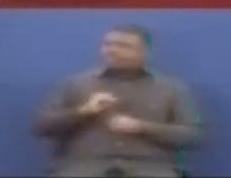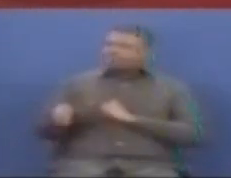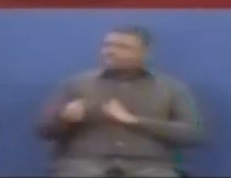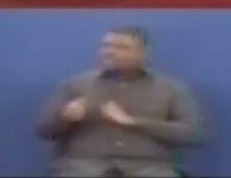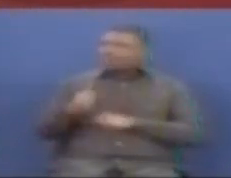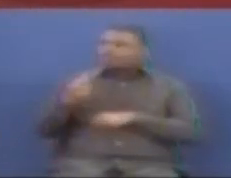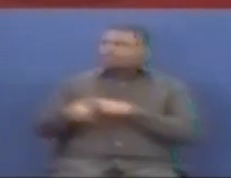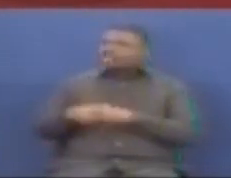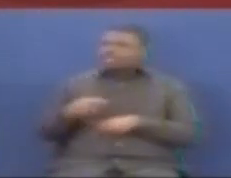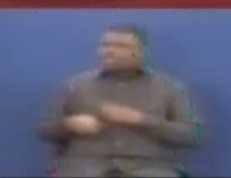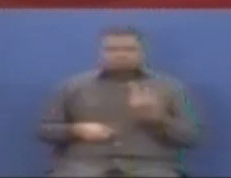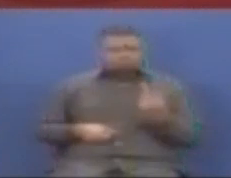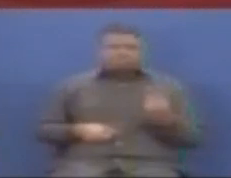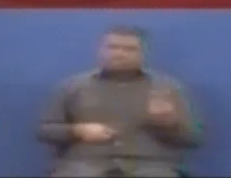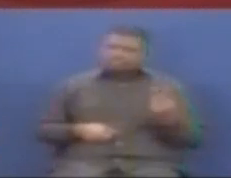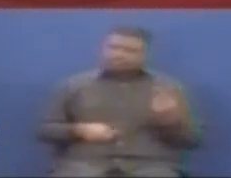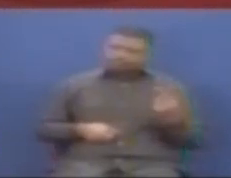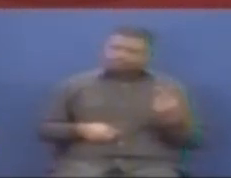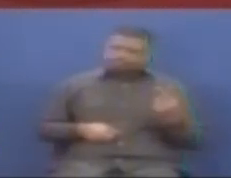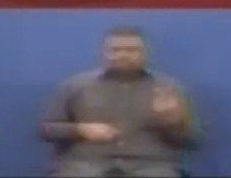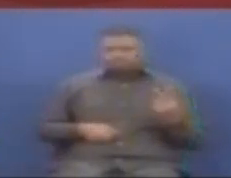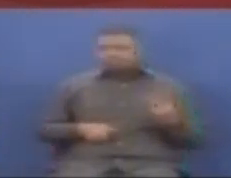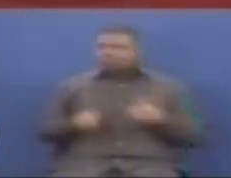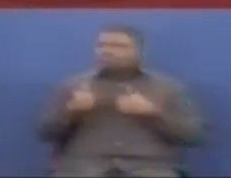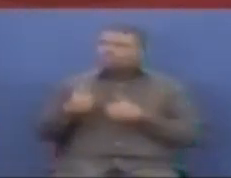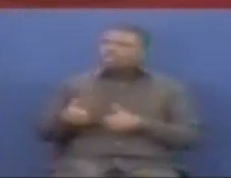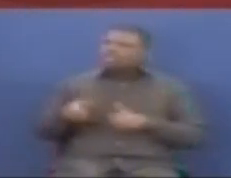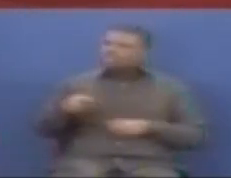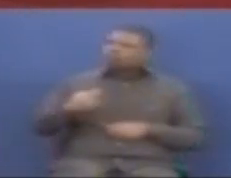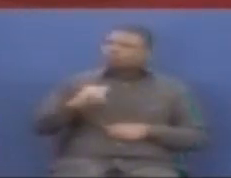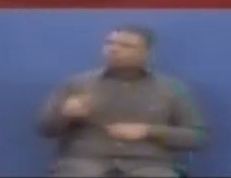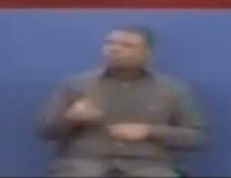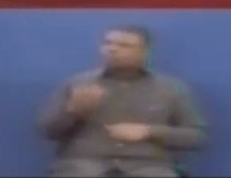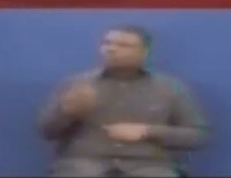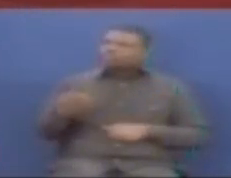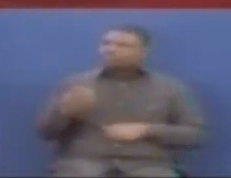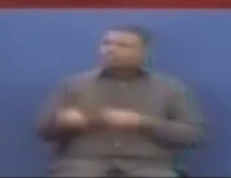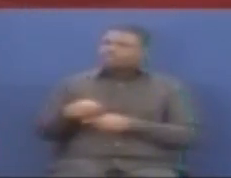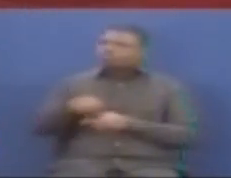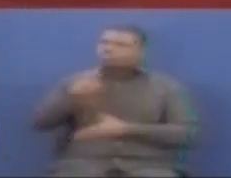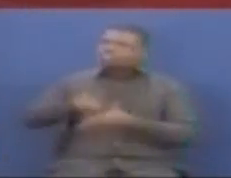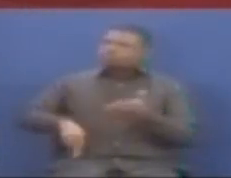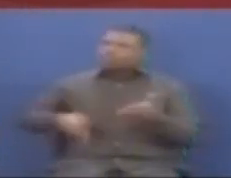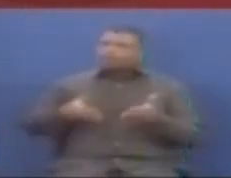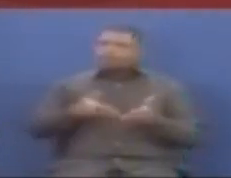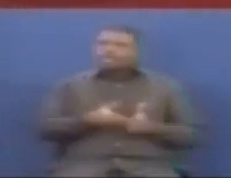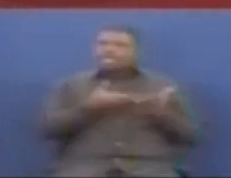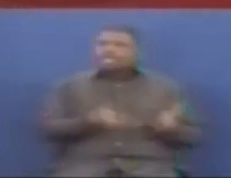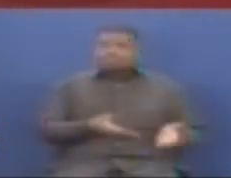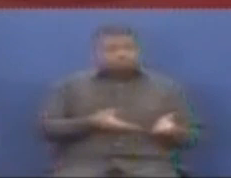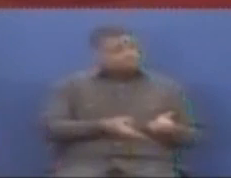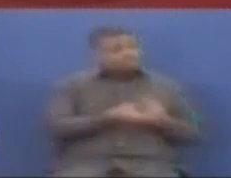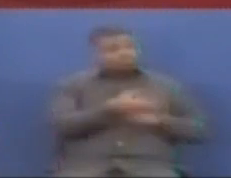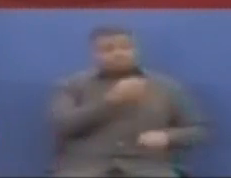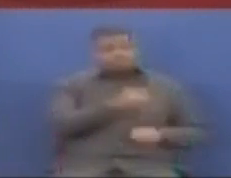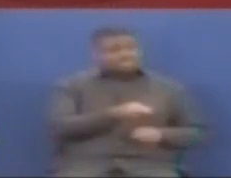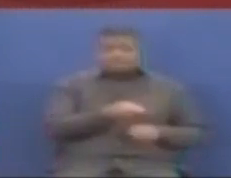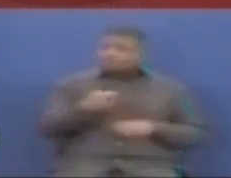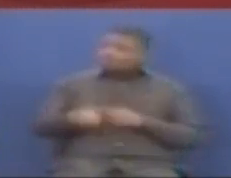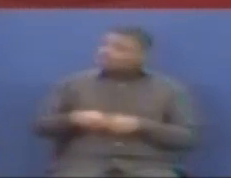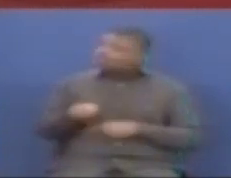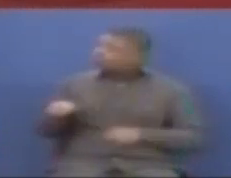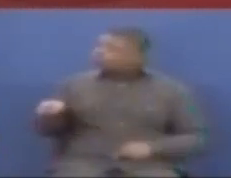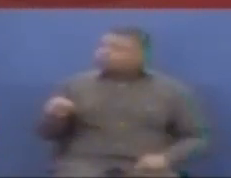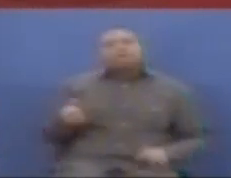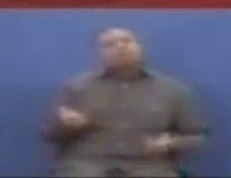Meserani na mradi wa Nanja. Wakaniahidi kwamba mwezi wa 4 mradi ule ungesainiwa. Mpaka leo Mheshimiwa Naibu Spika, mradi ule bado. Nataka